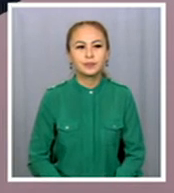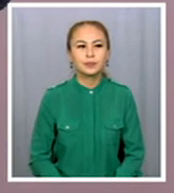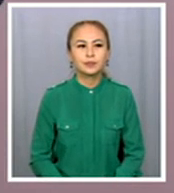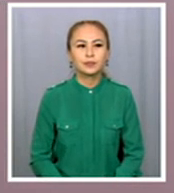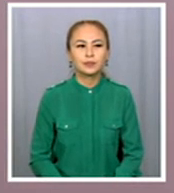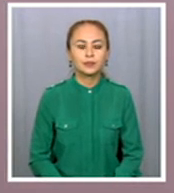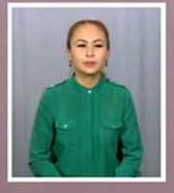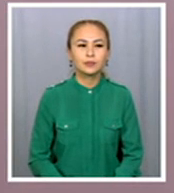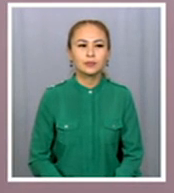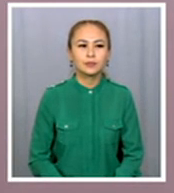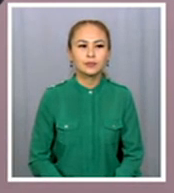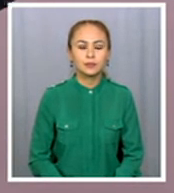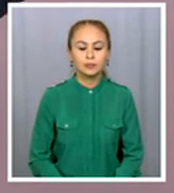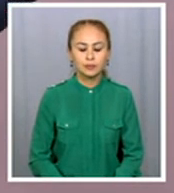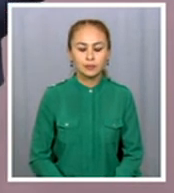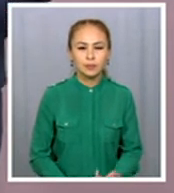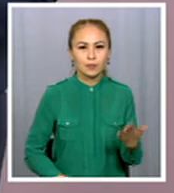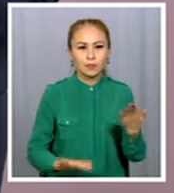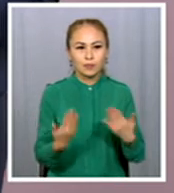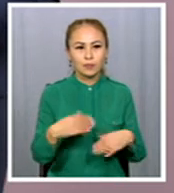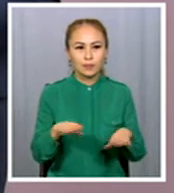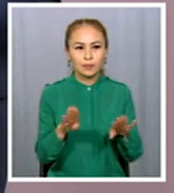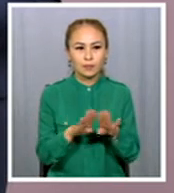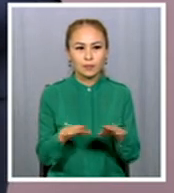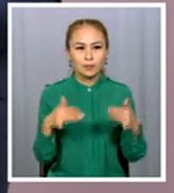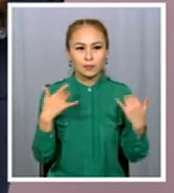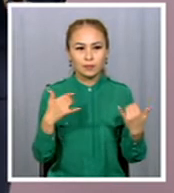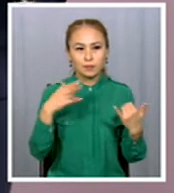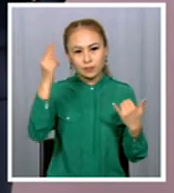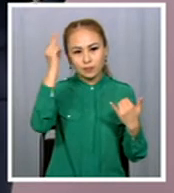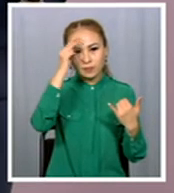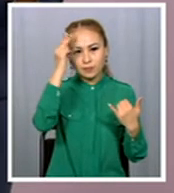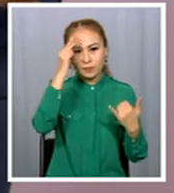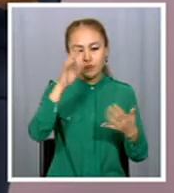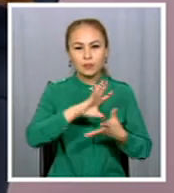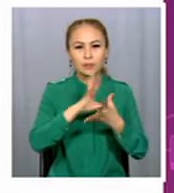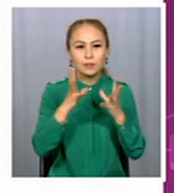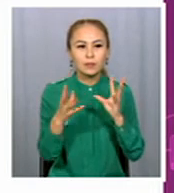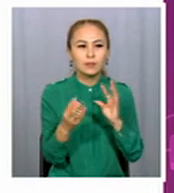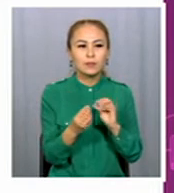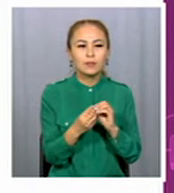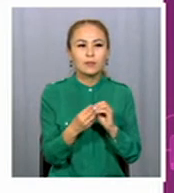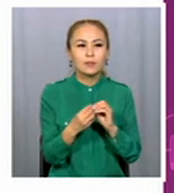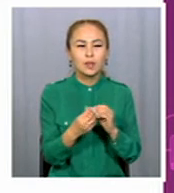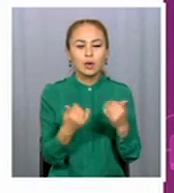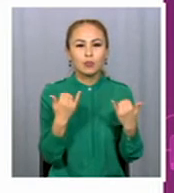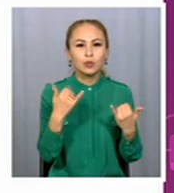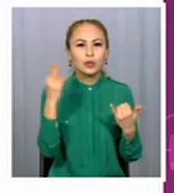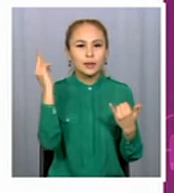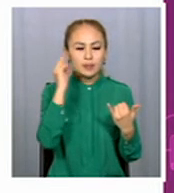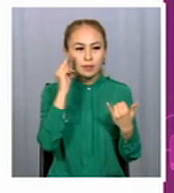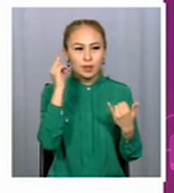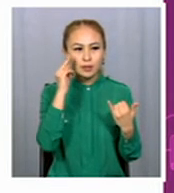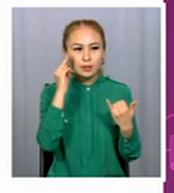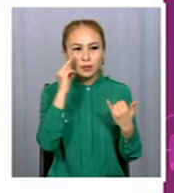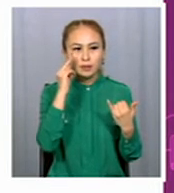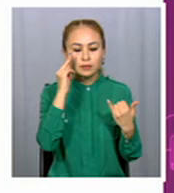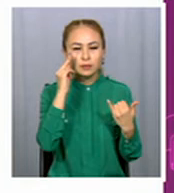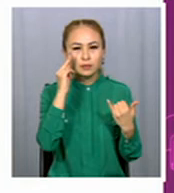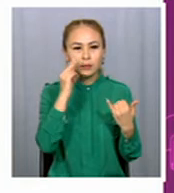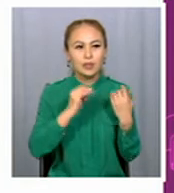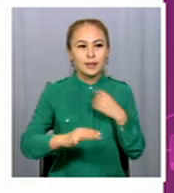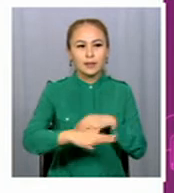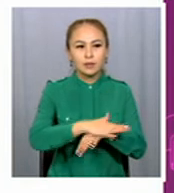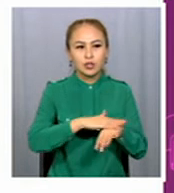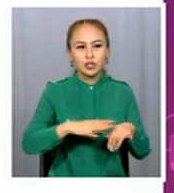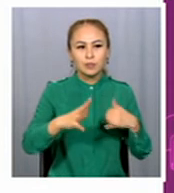Тамаша, балалар, олай болса, бүгінгі сабақты қорытындылайық. Бүгінгі сабақта